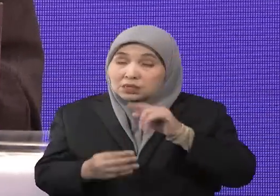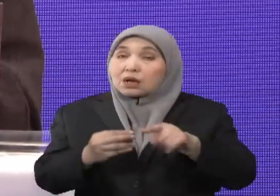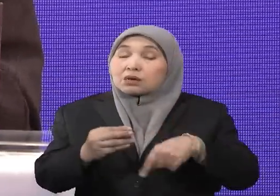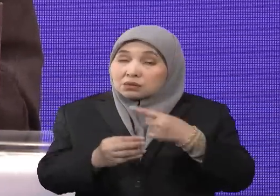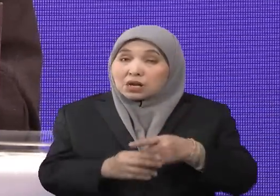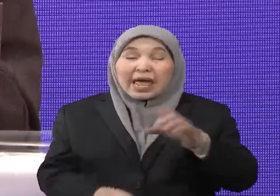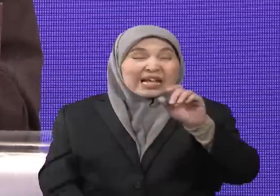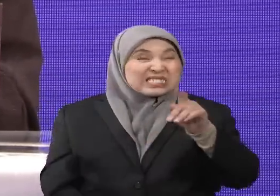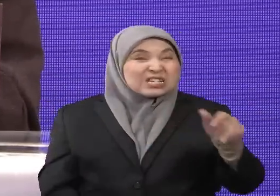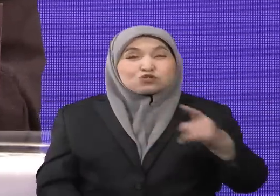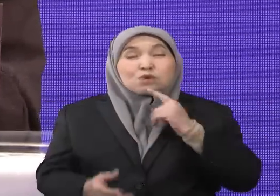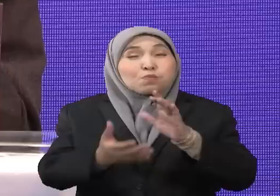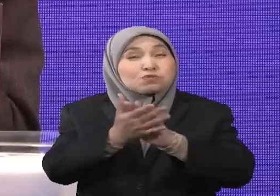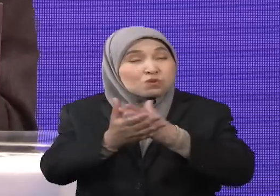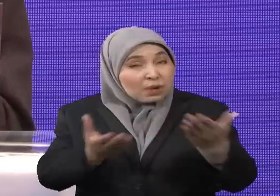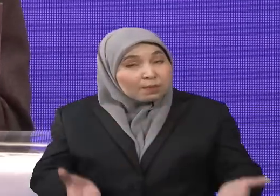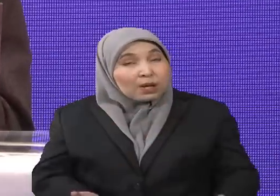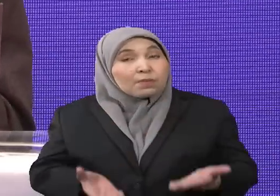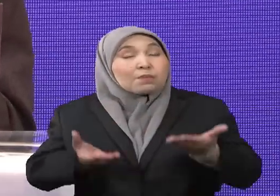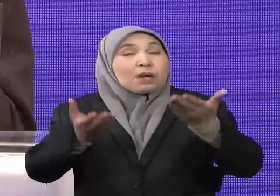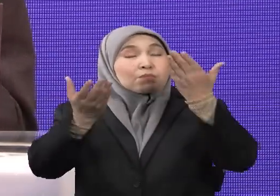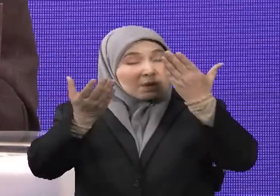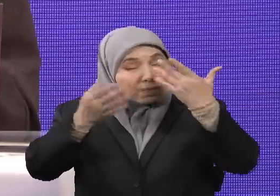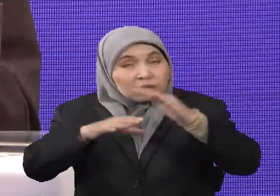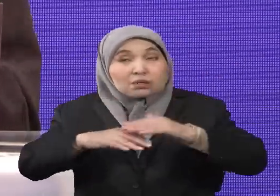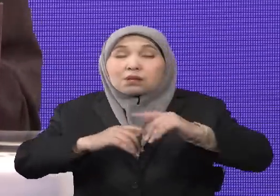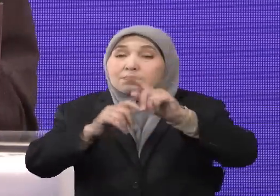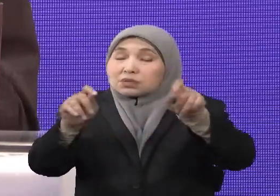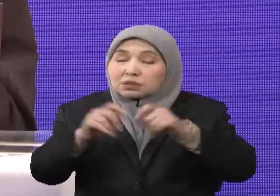ekstremizam Puja sehingga mengakak seorang wanita lebih berkedudukannya